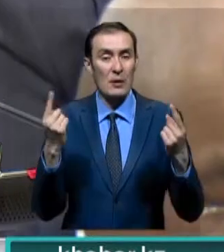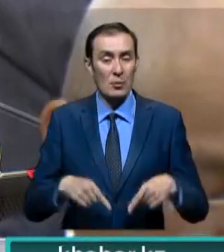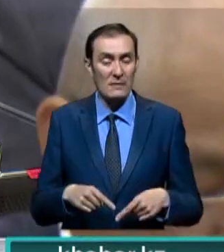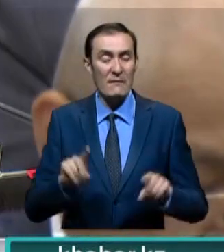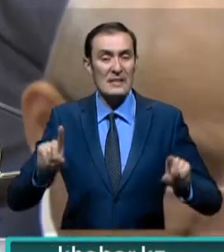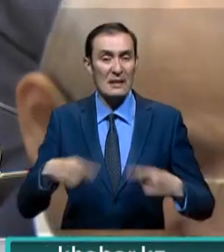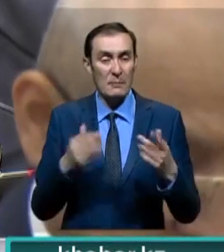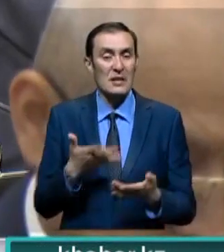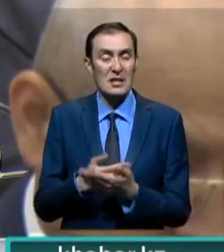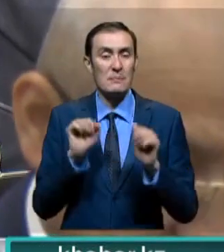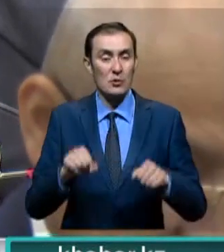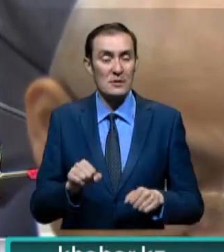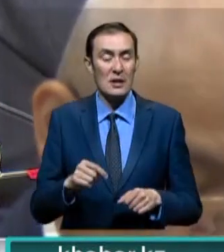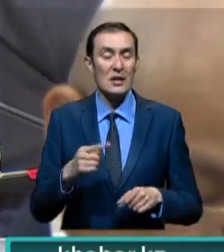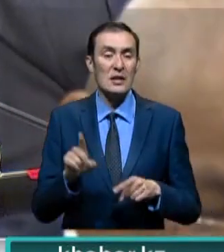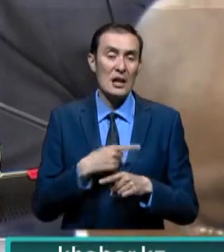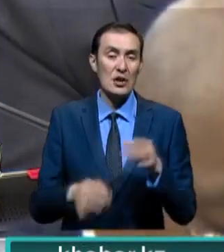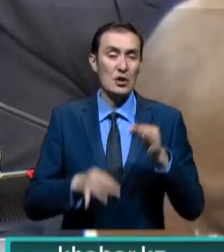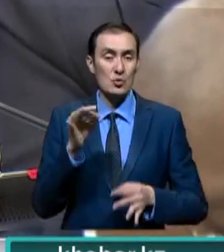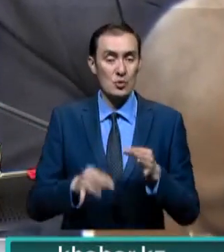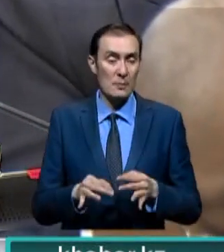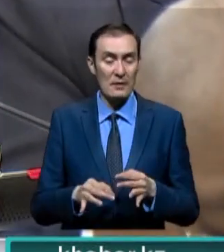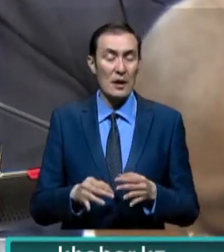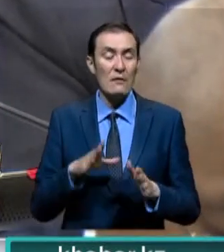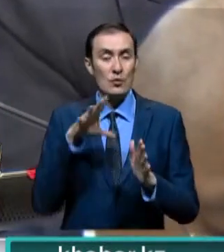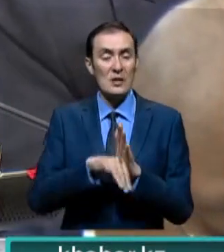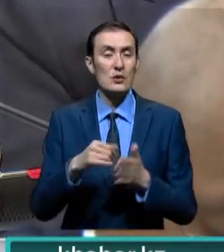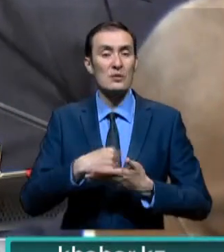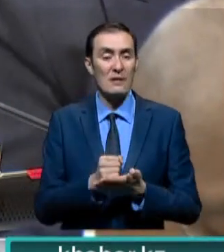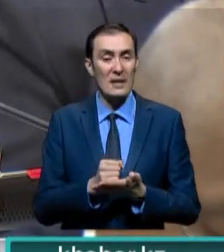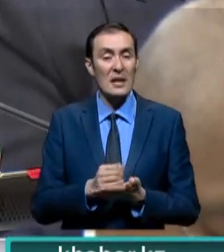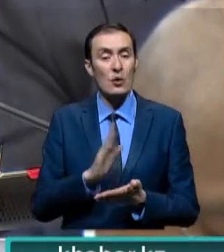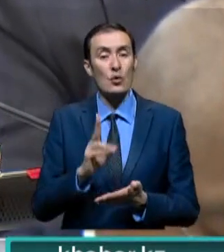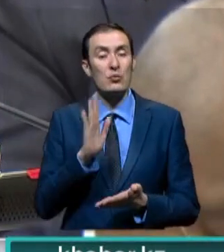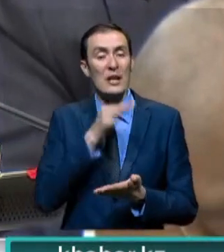и судебного банкротства вместе с тем предусматривается и установление ответственности